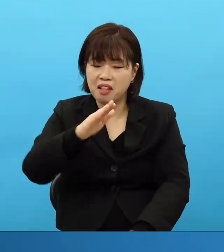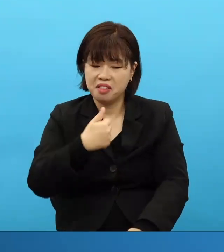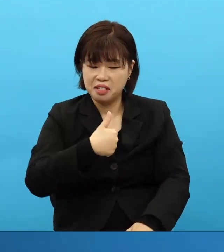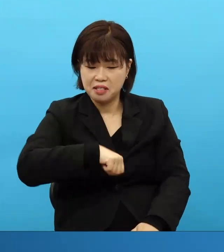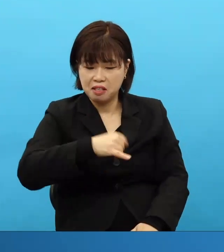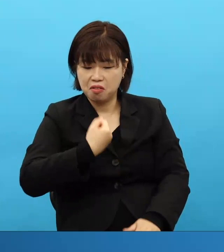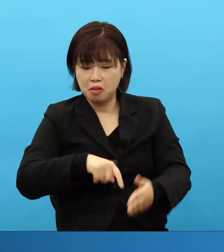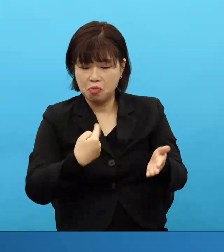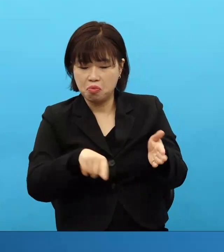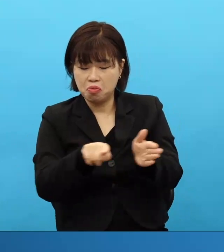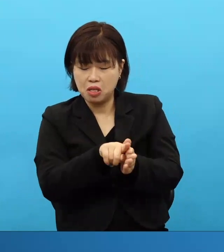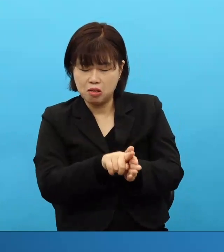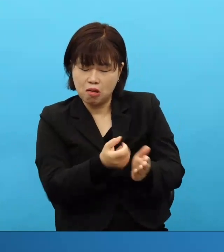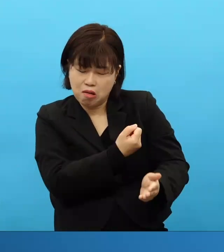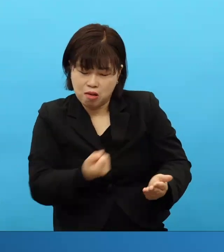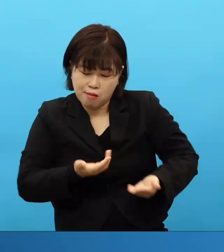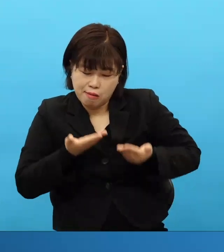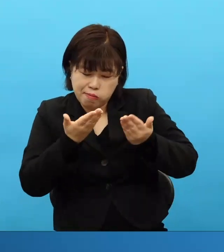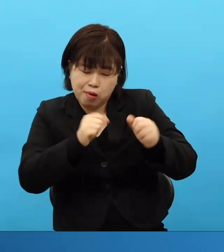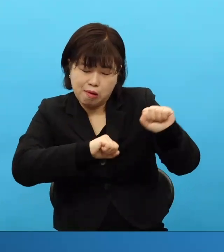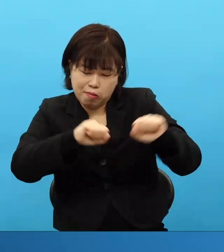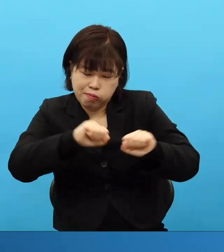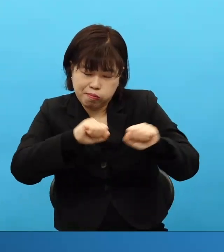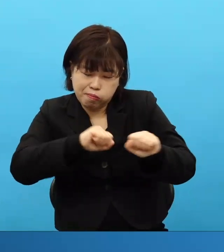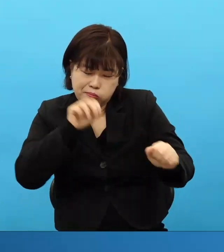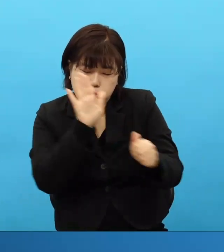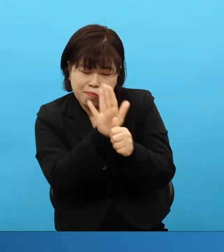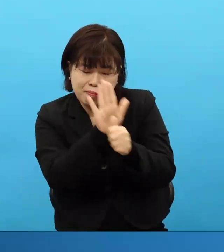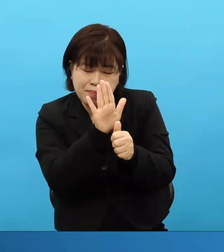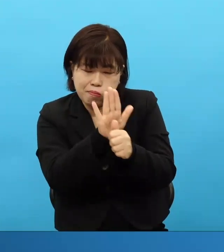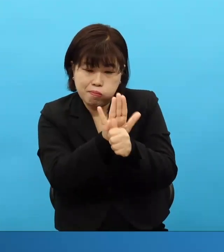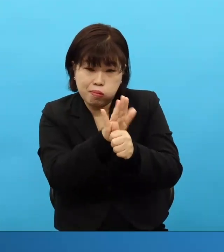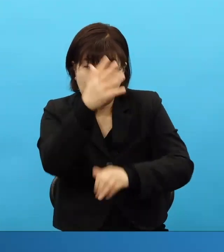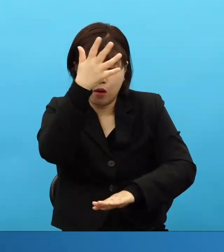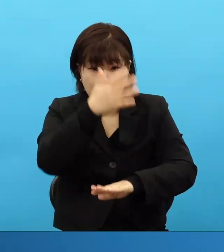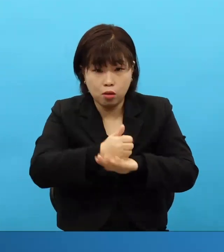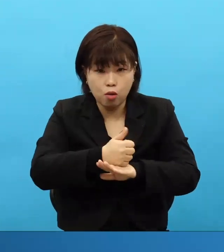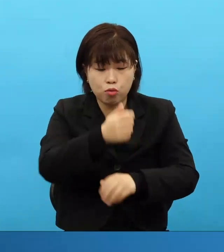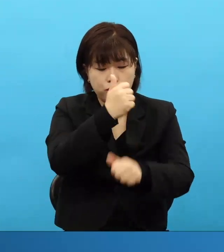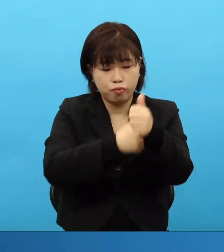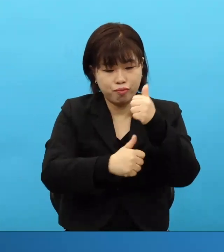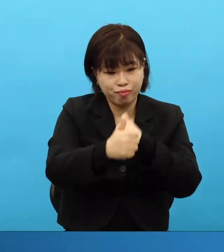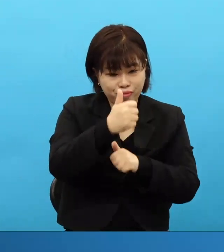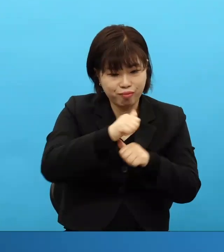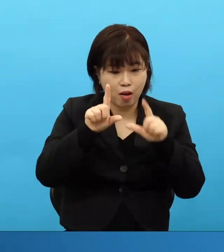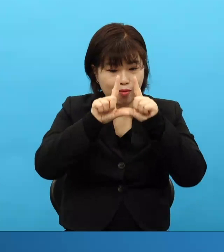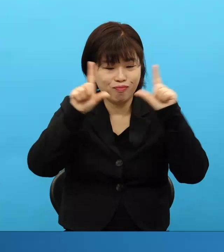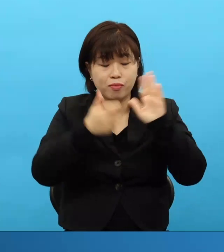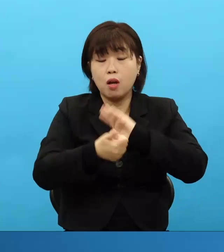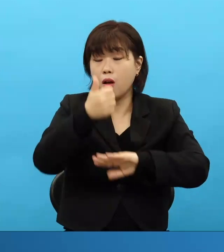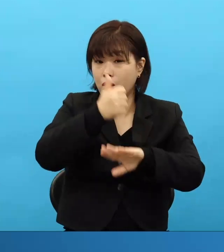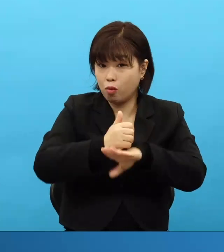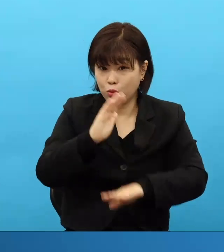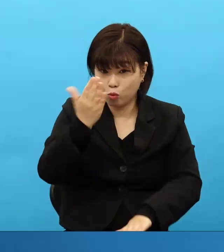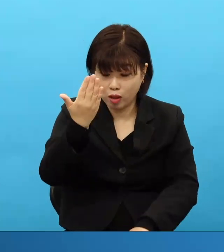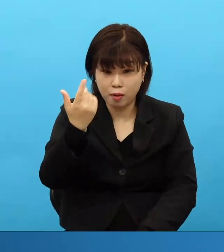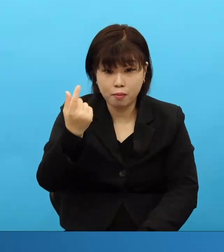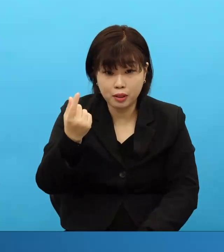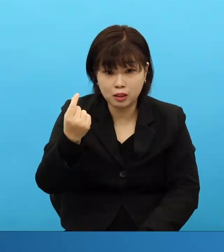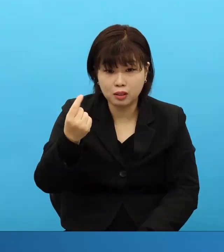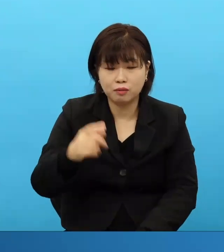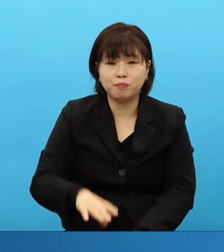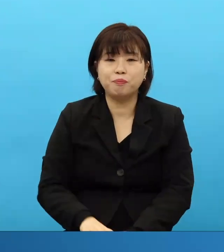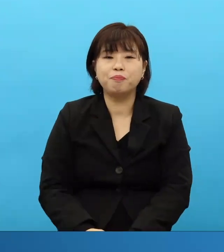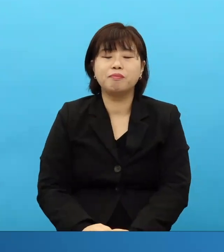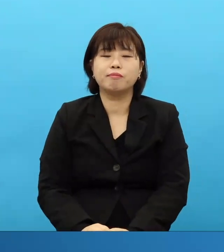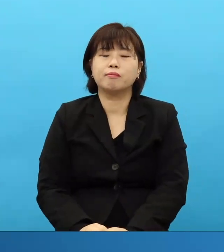many things to us. 우리의 부모들이 유학도 하고 박사도 되고 훌륭해야만 훌륭한 게 아닙니다. That our parents, they don't have to go study abroad and have